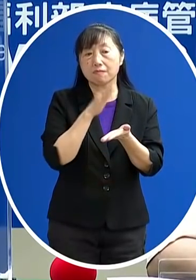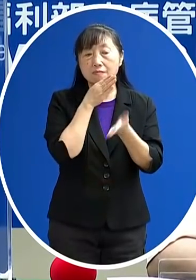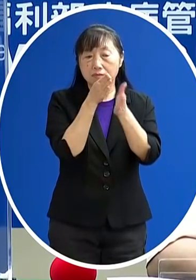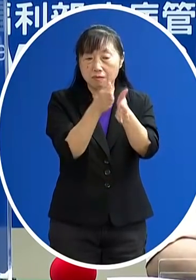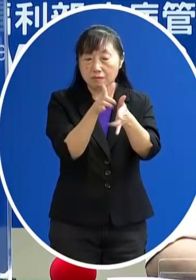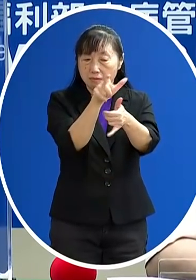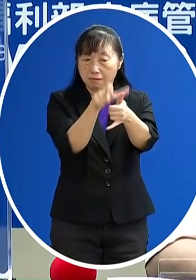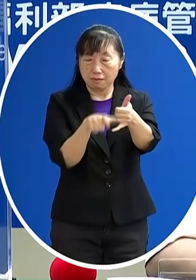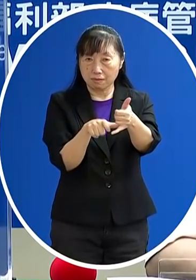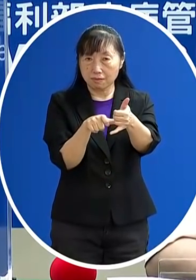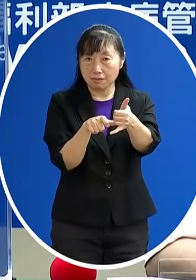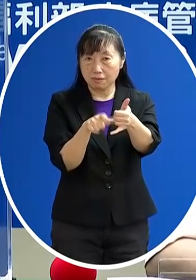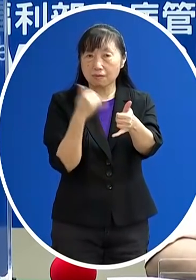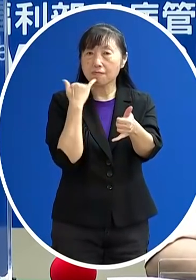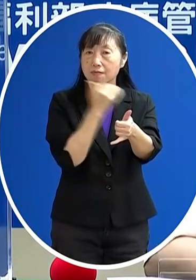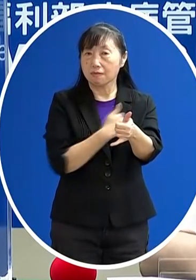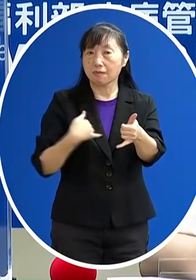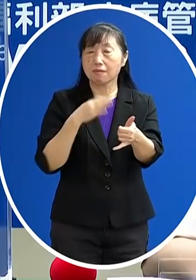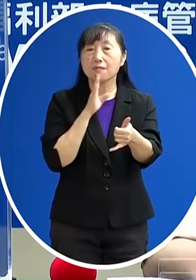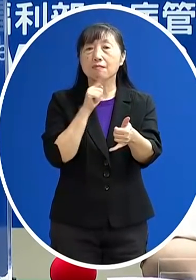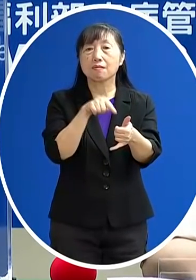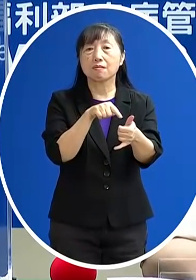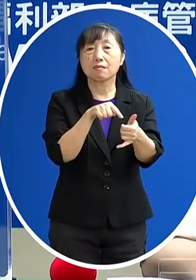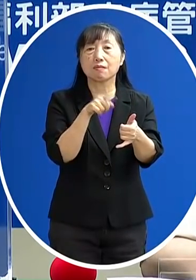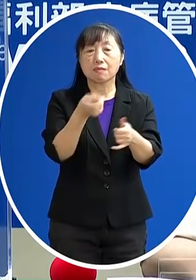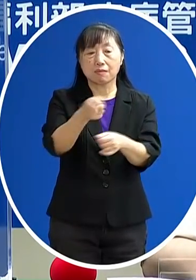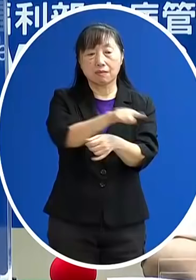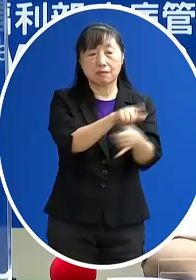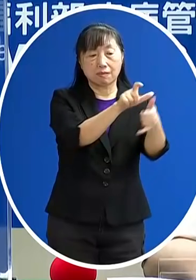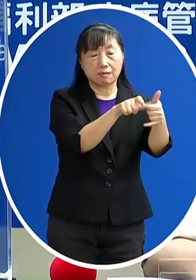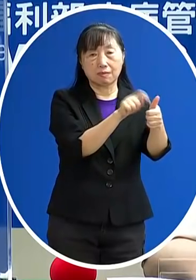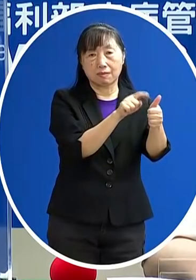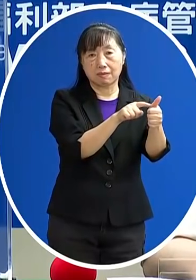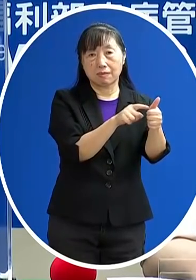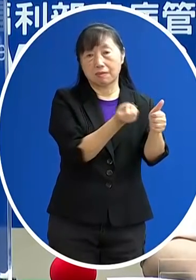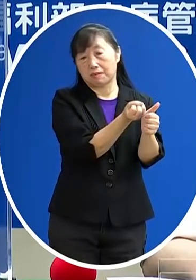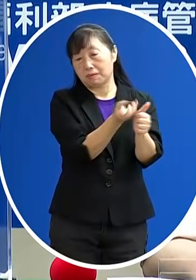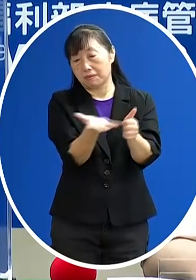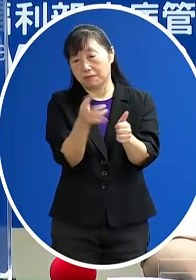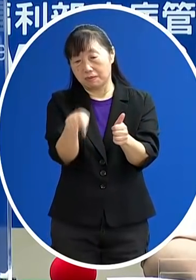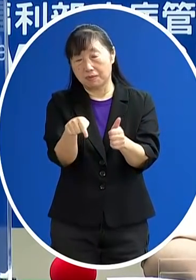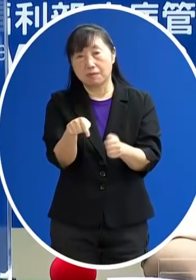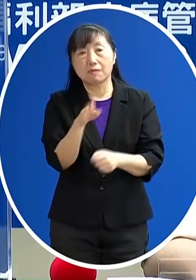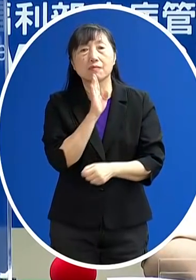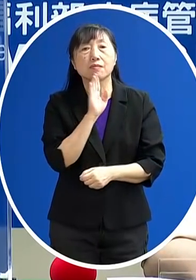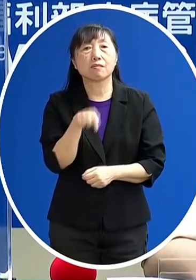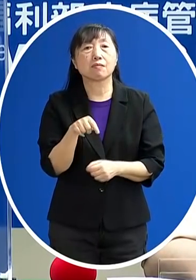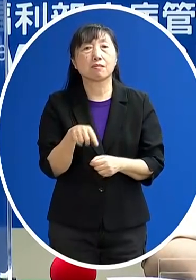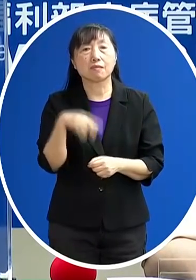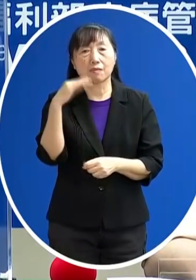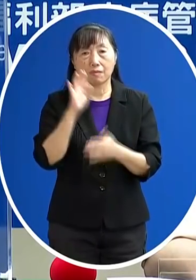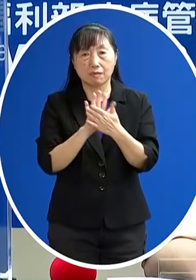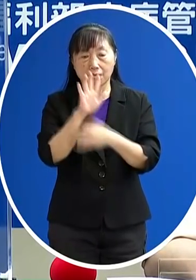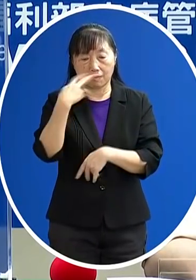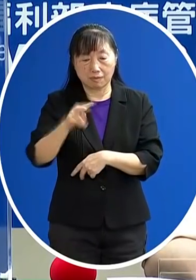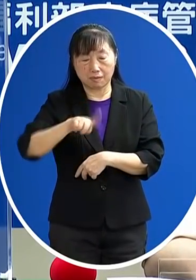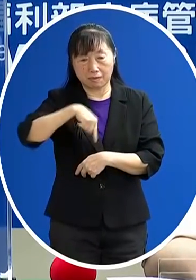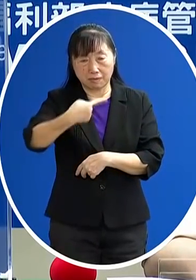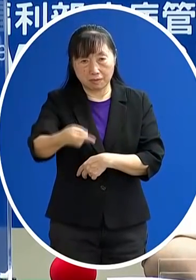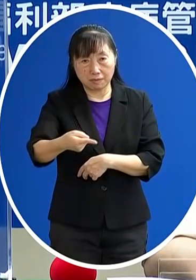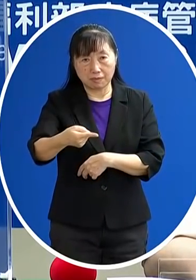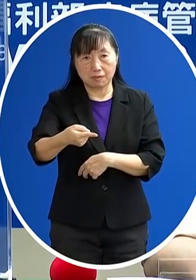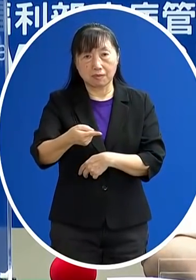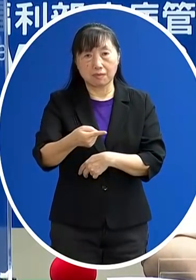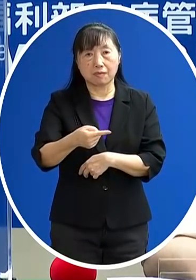可能好是从他这里过来的，那在过来的时候再进一步再调查好，他有一